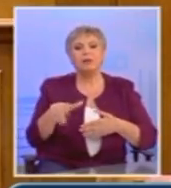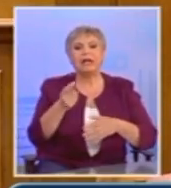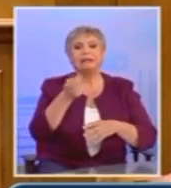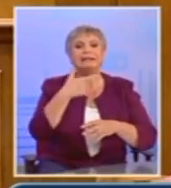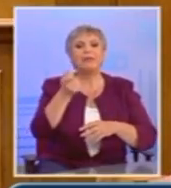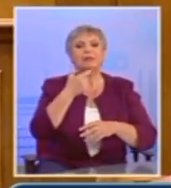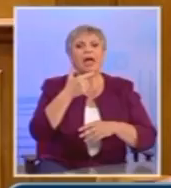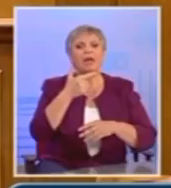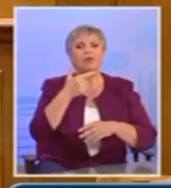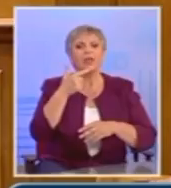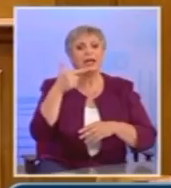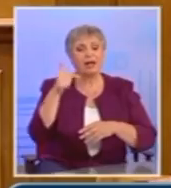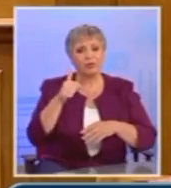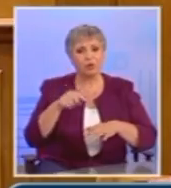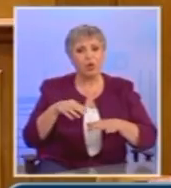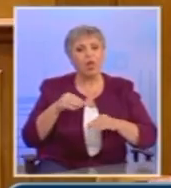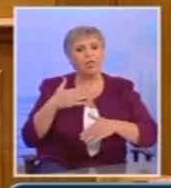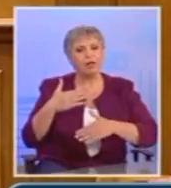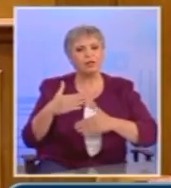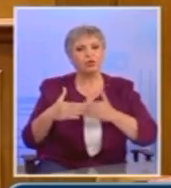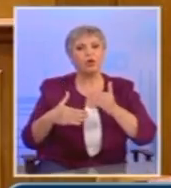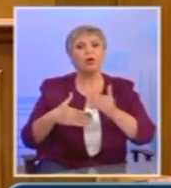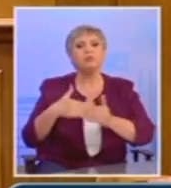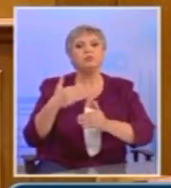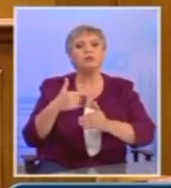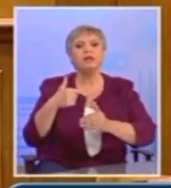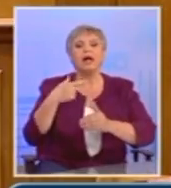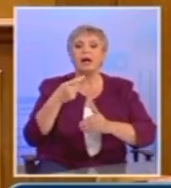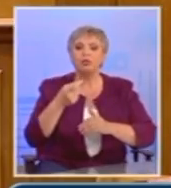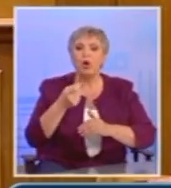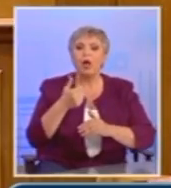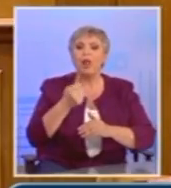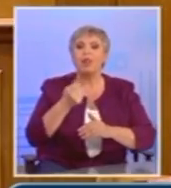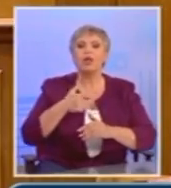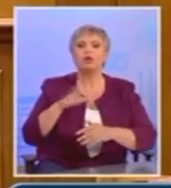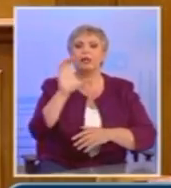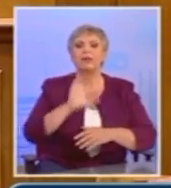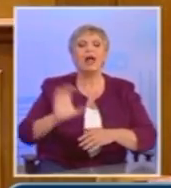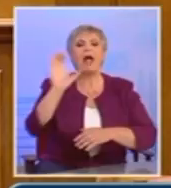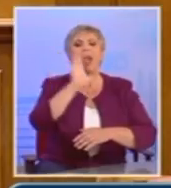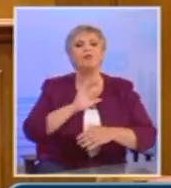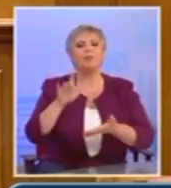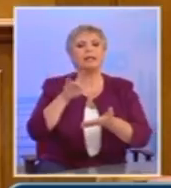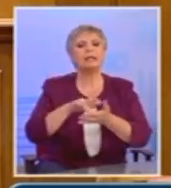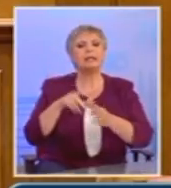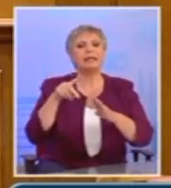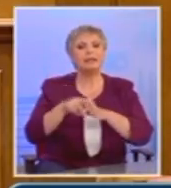μας στο πρόγραμμα ποσοτικής χαλάρωσης της Ευρωπαϊκής Κεντρικής Τράπεζας.